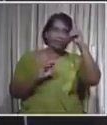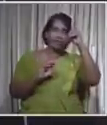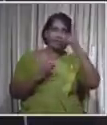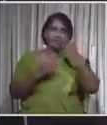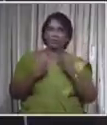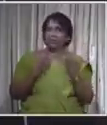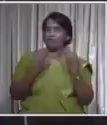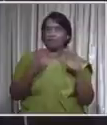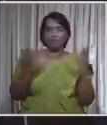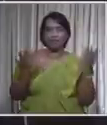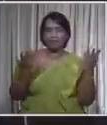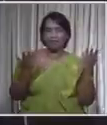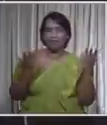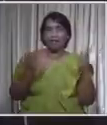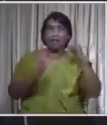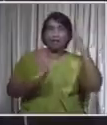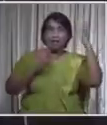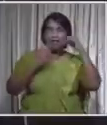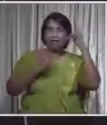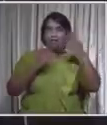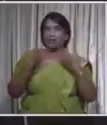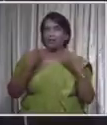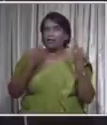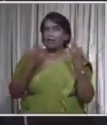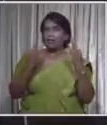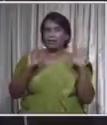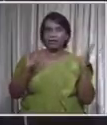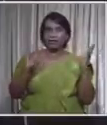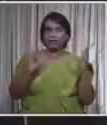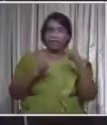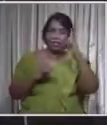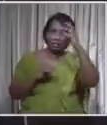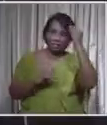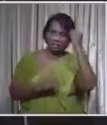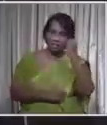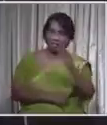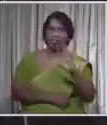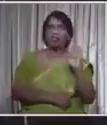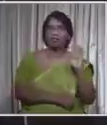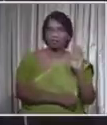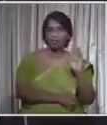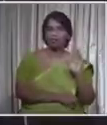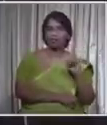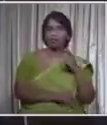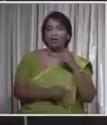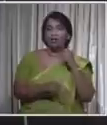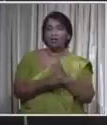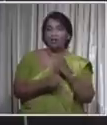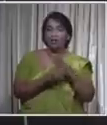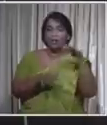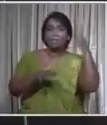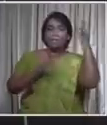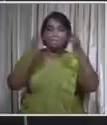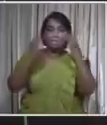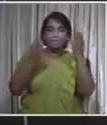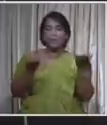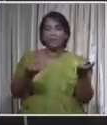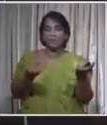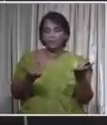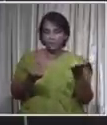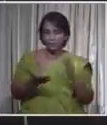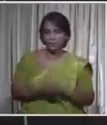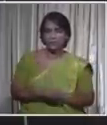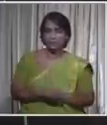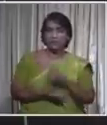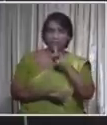බේරෙන්නත් බෑ. විශ්වයෙන් බේරෙන්නත් බෑ. උන්ට දඬුවම් හම්බ වෙනවා. ඒක තමයි මේ ආණ්ඩුවට පිස්සු ඇදලා තියෙන්නේ.